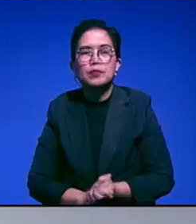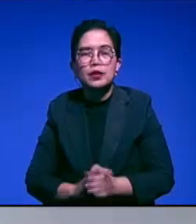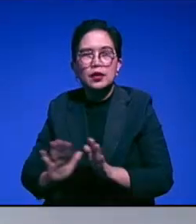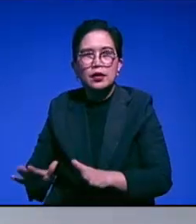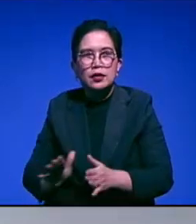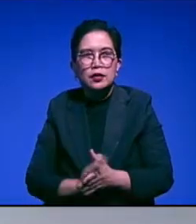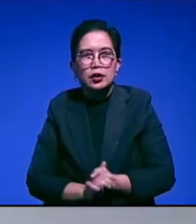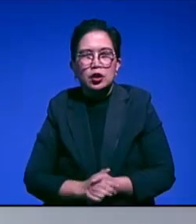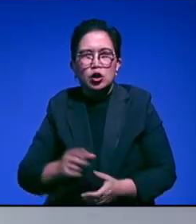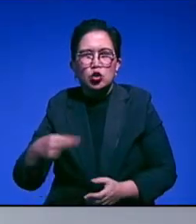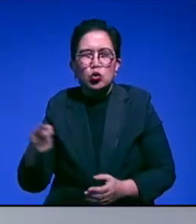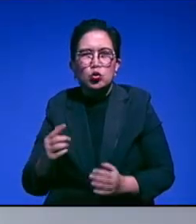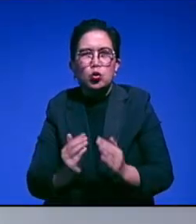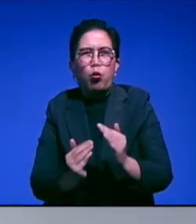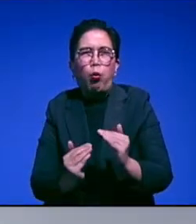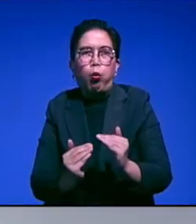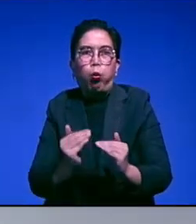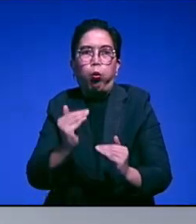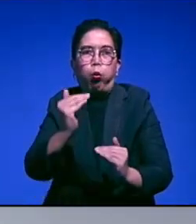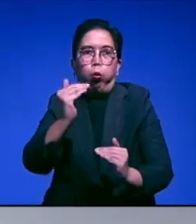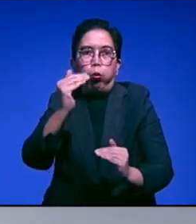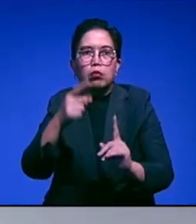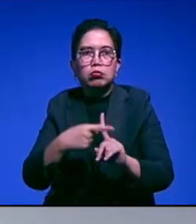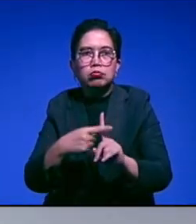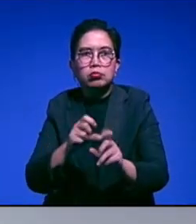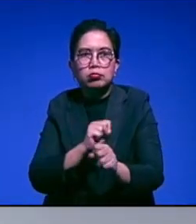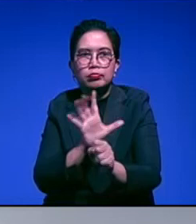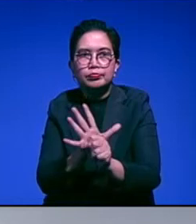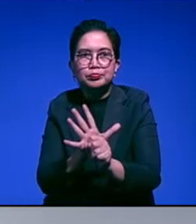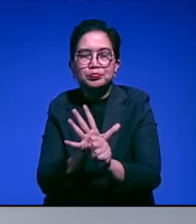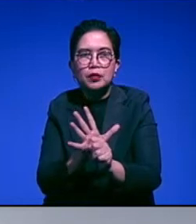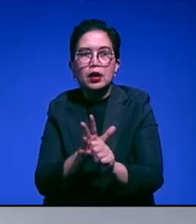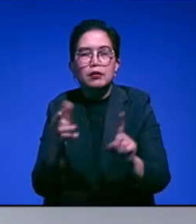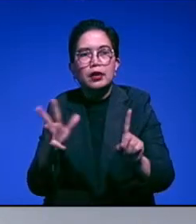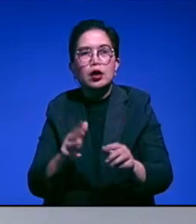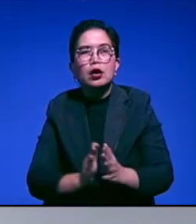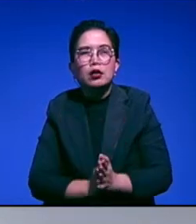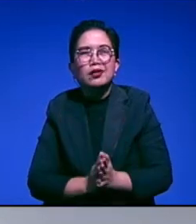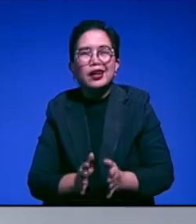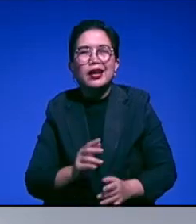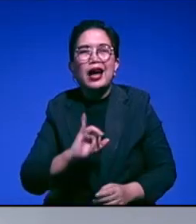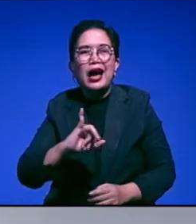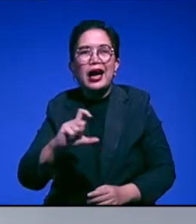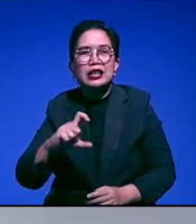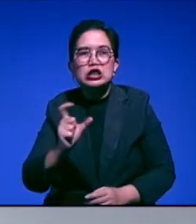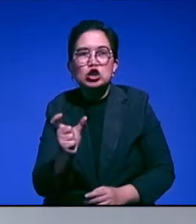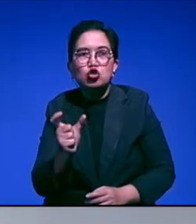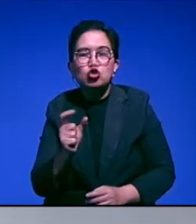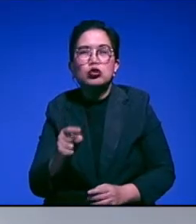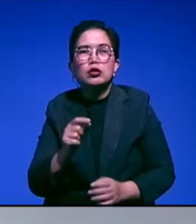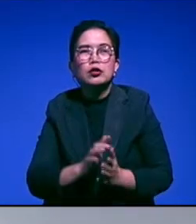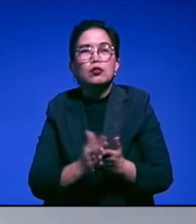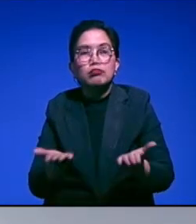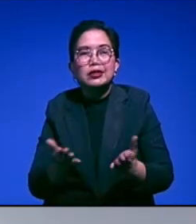Sementara pemirsa, terus meningkatnya jumlah kasus positif COVID-19 membuat ruang ICU di rumah sakit rujukan COVID-19 di Kabupaten Tangerang,